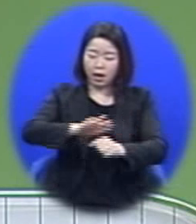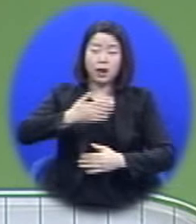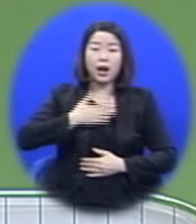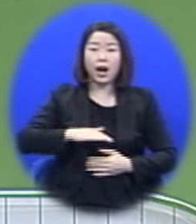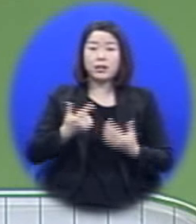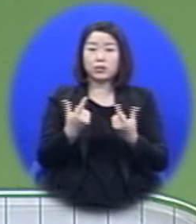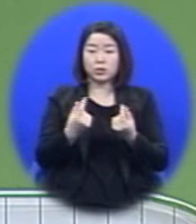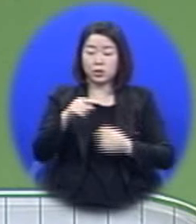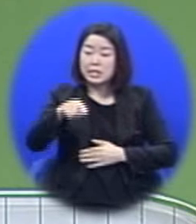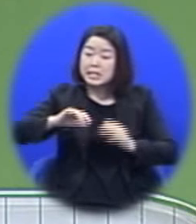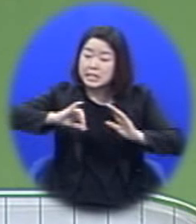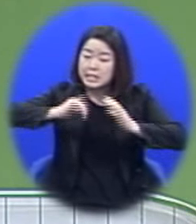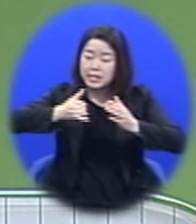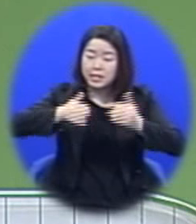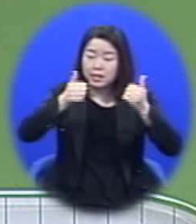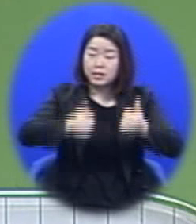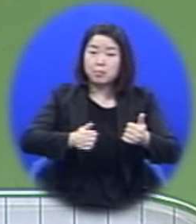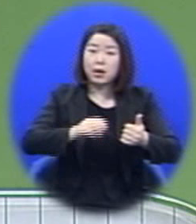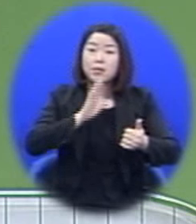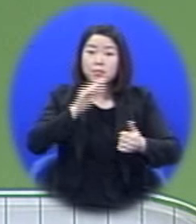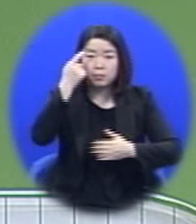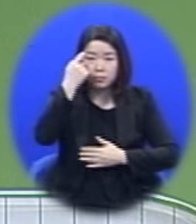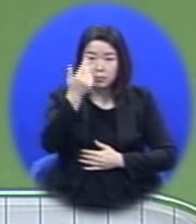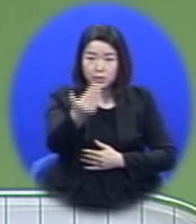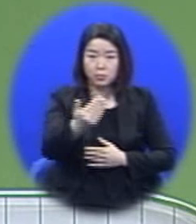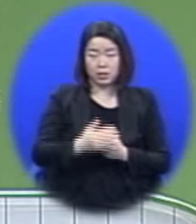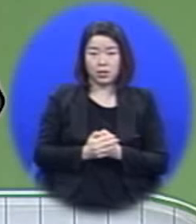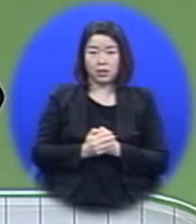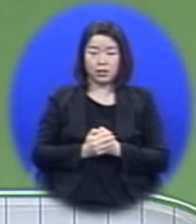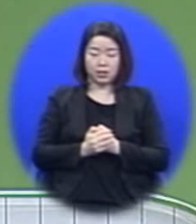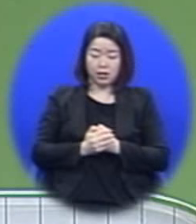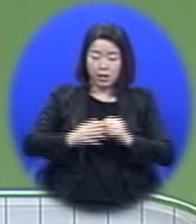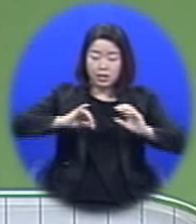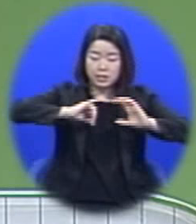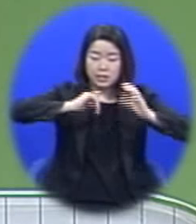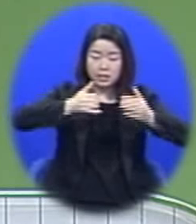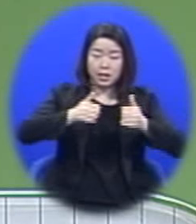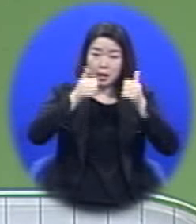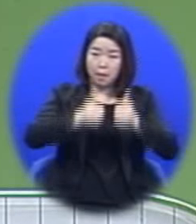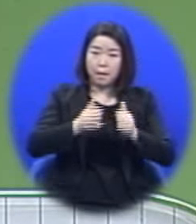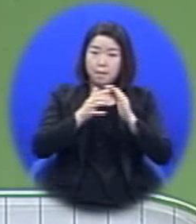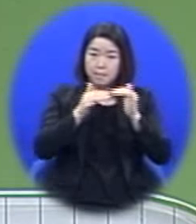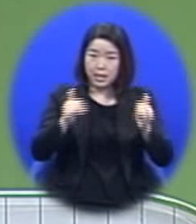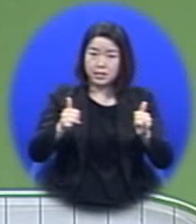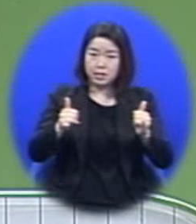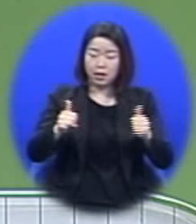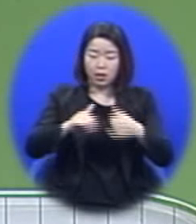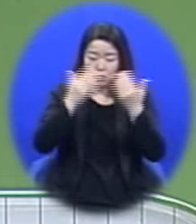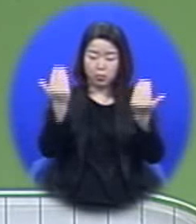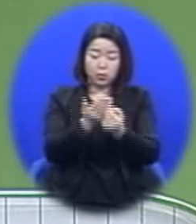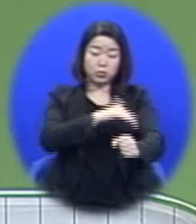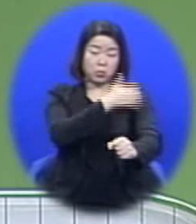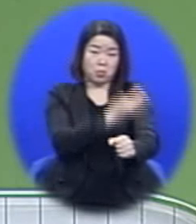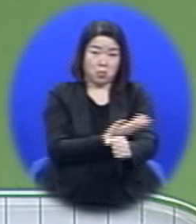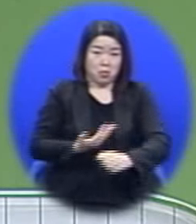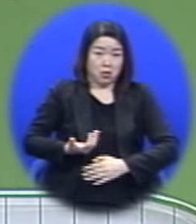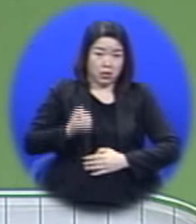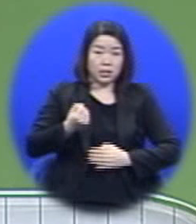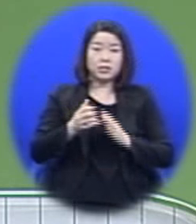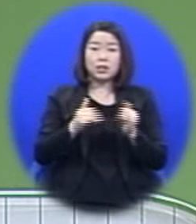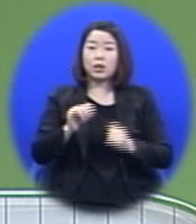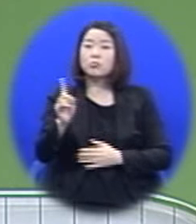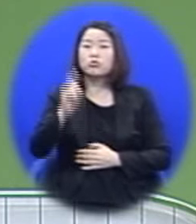이 세상의 재판이 그렇습니까? 세상의 판사들, 재판관들, 권력자들은 어떤